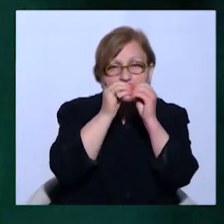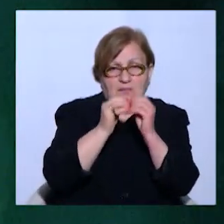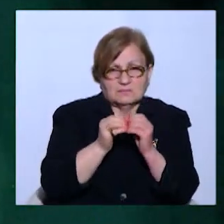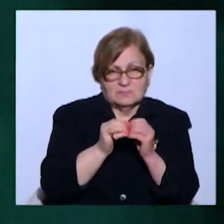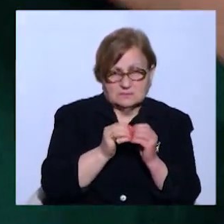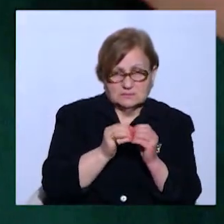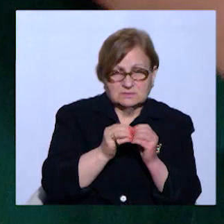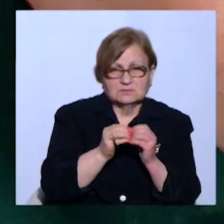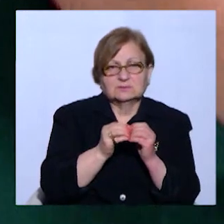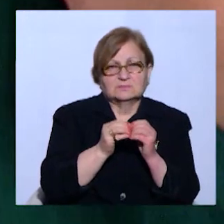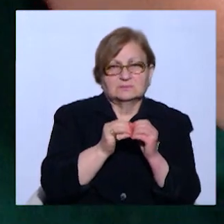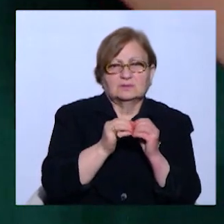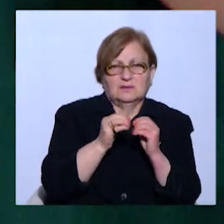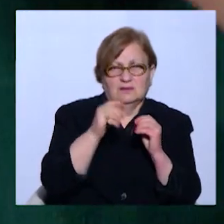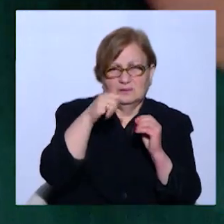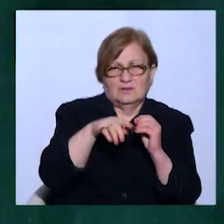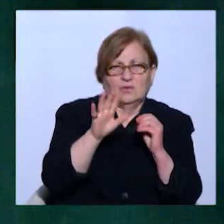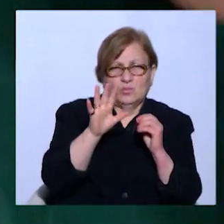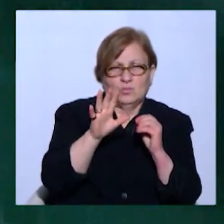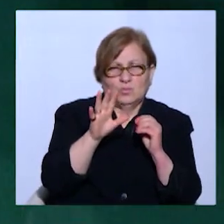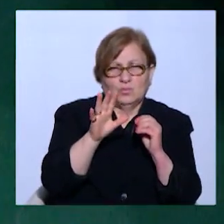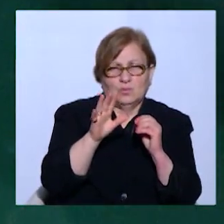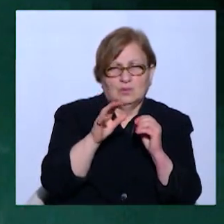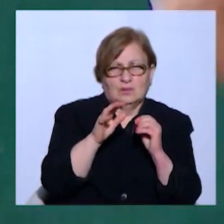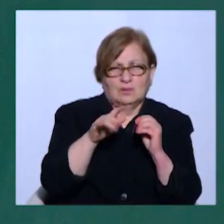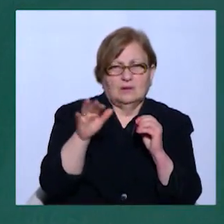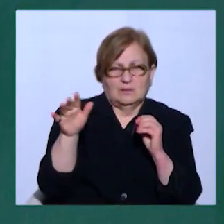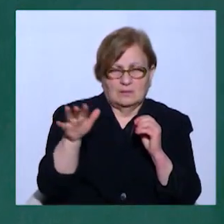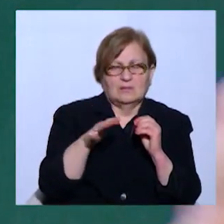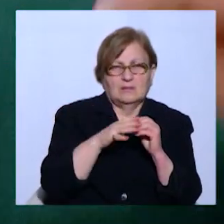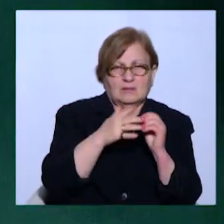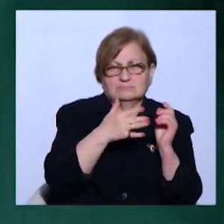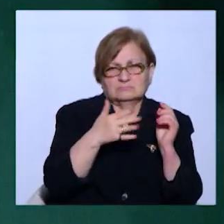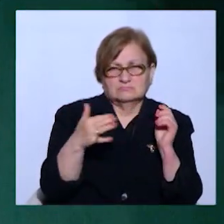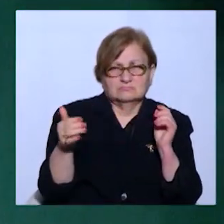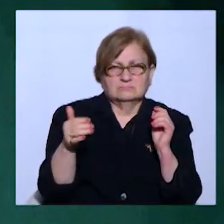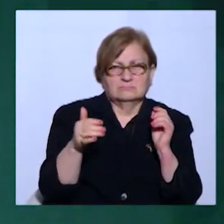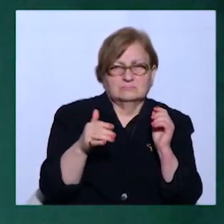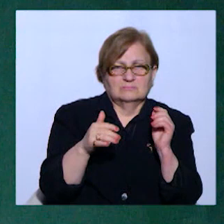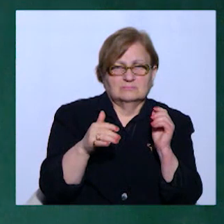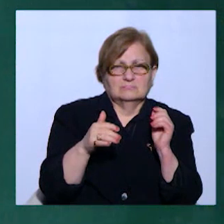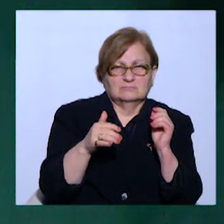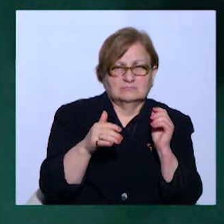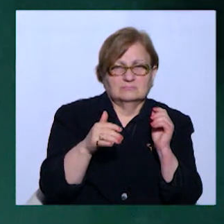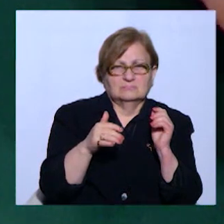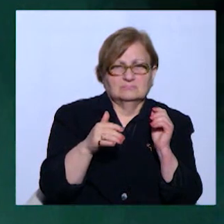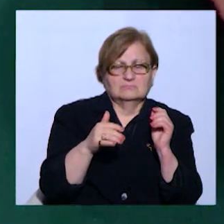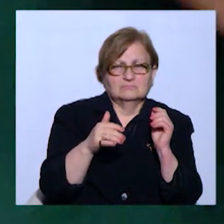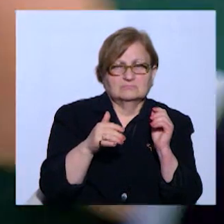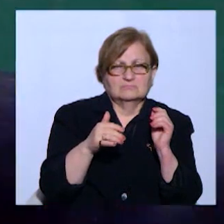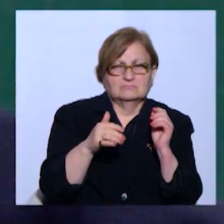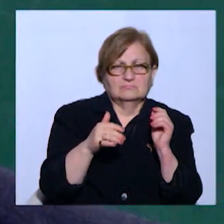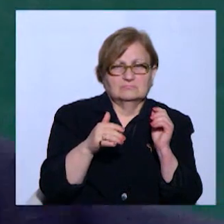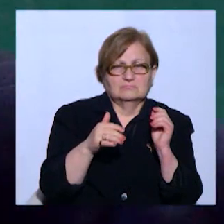დამატებული 10.5 დამატებული და ასე შემდეგ დამატებული 10.5